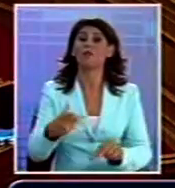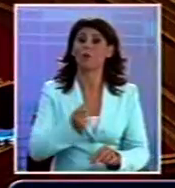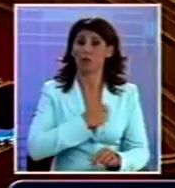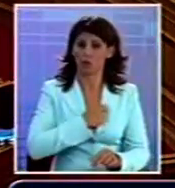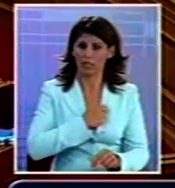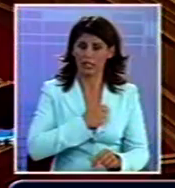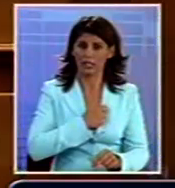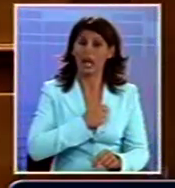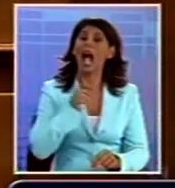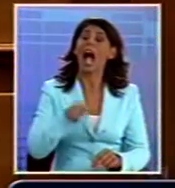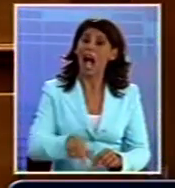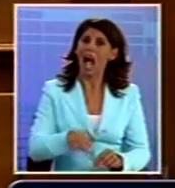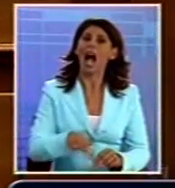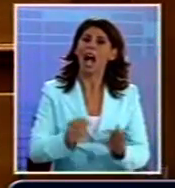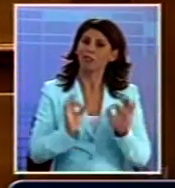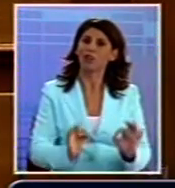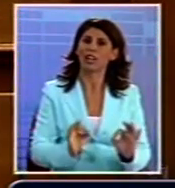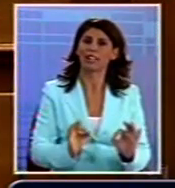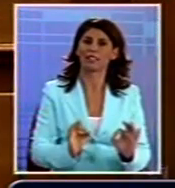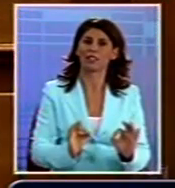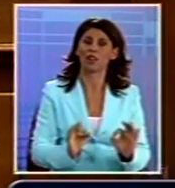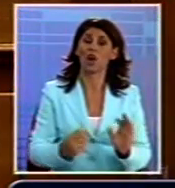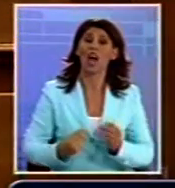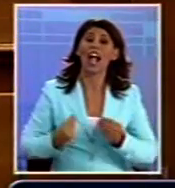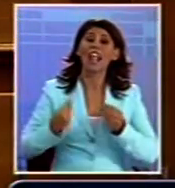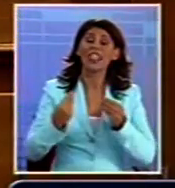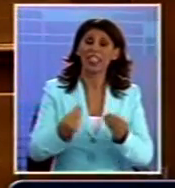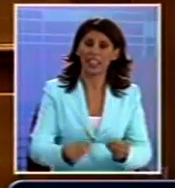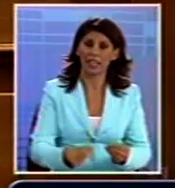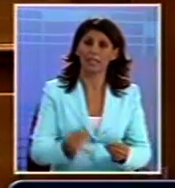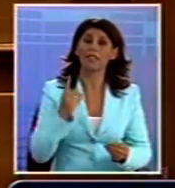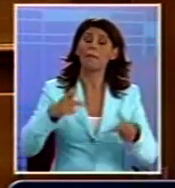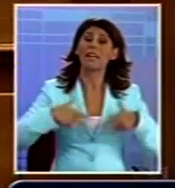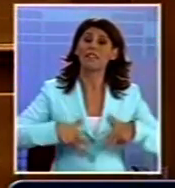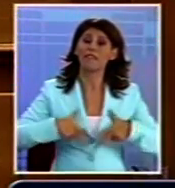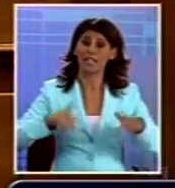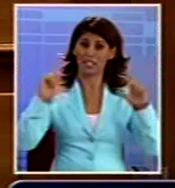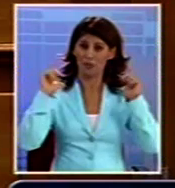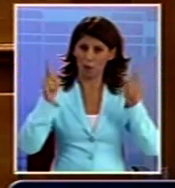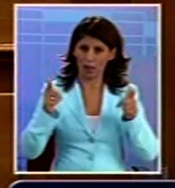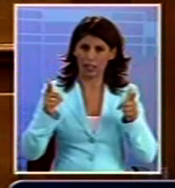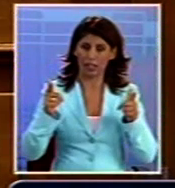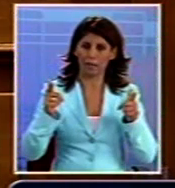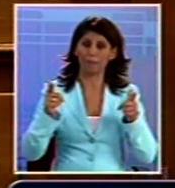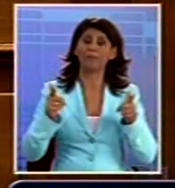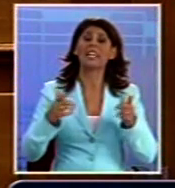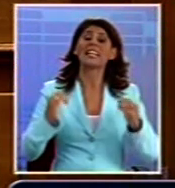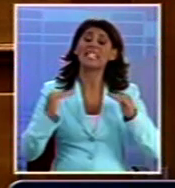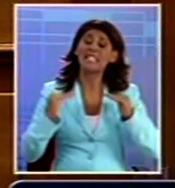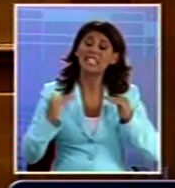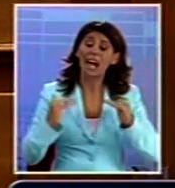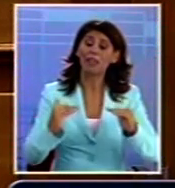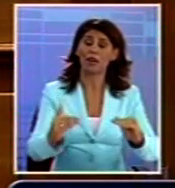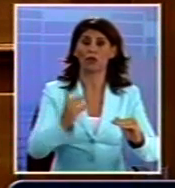εμπιστοσύνης αυτό το χαρακτήρα έχει. Δίνει σε μια κυβέρνηση δημοκρατική τη σταθερότητα